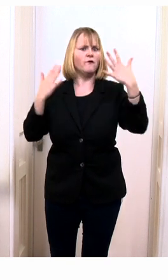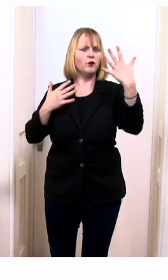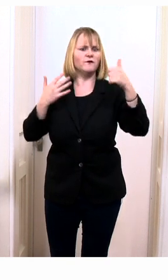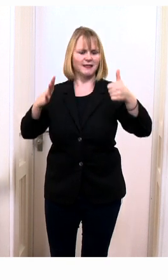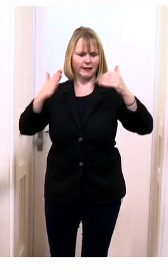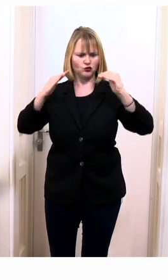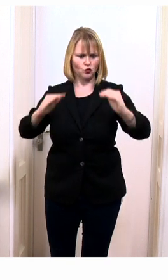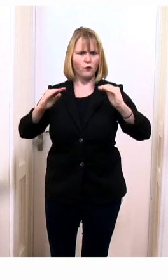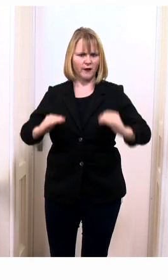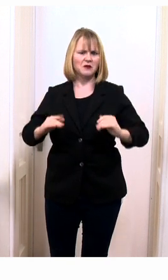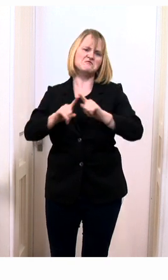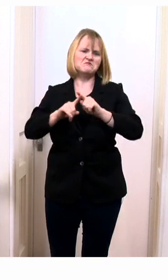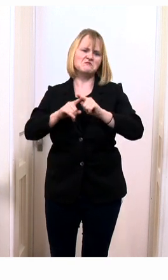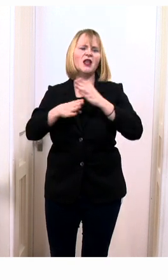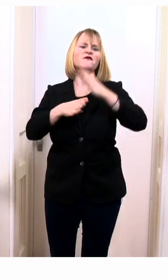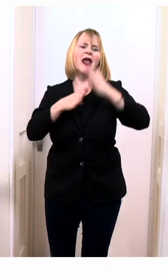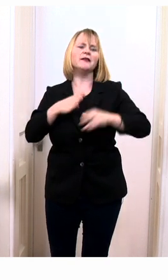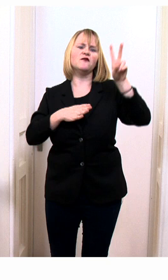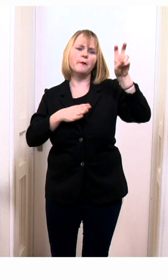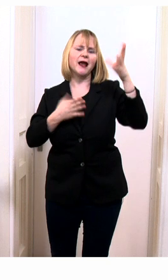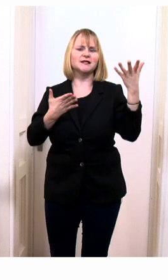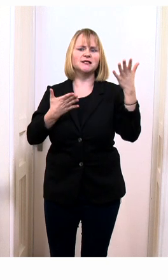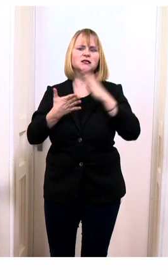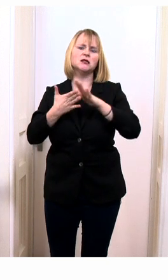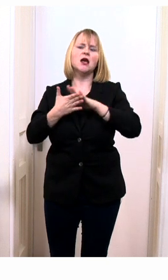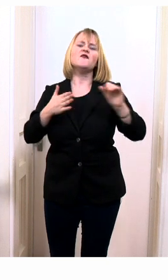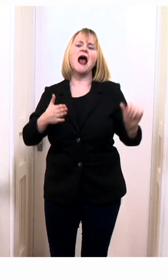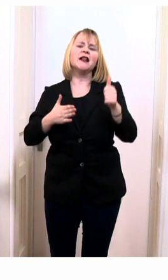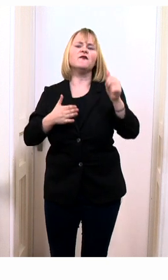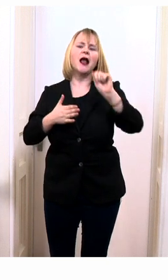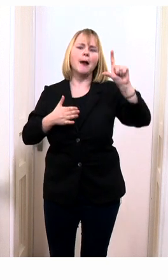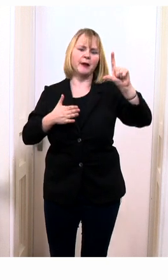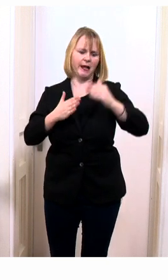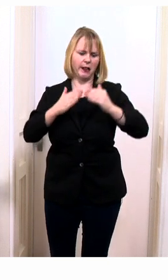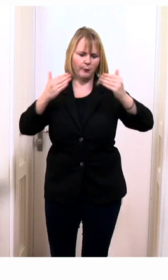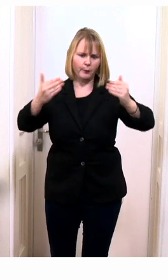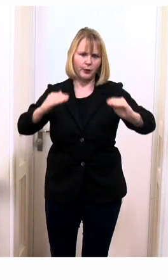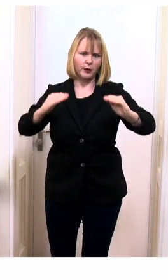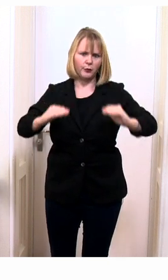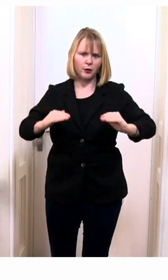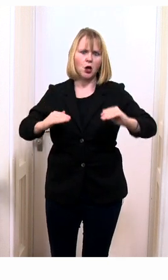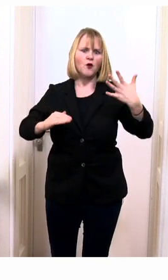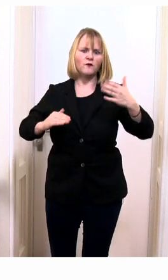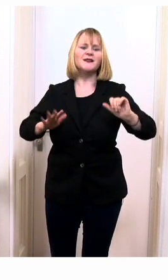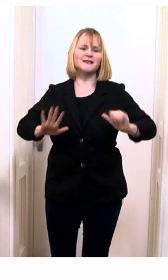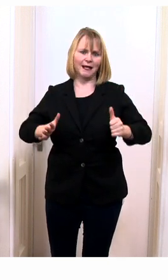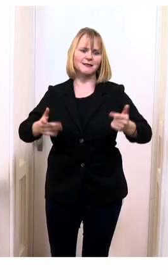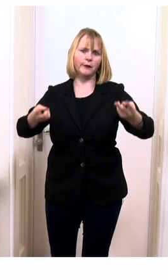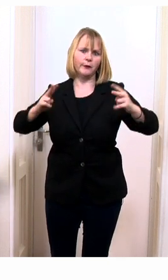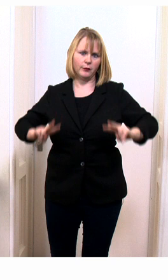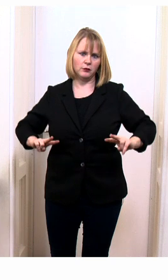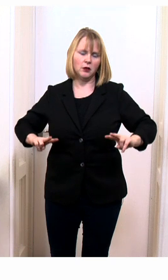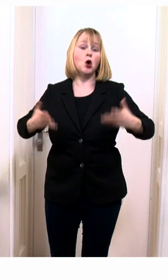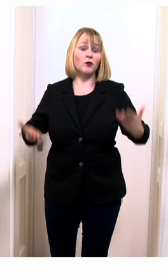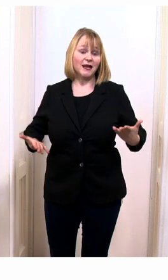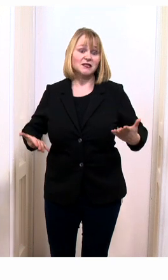Anfang April werden wir dann zur allgemeinen Bevölkerung kommen, zum Punkt 6. Und davor werden wir nach heutiger